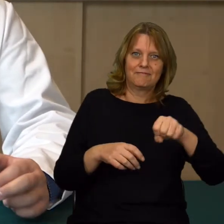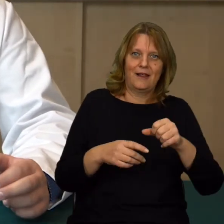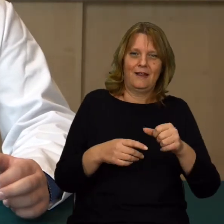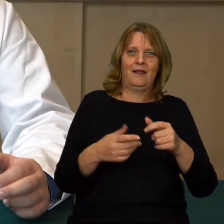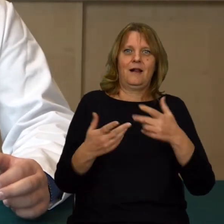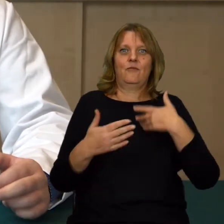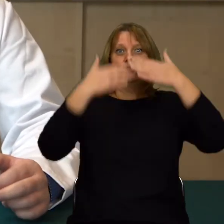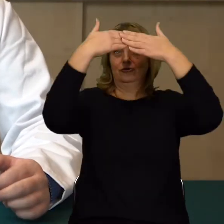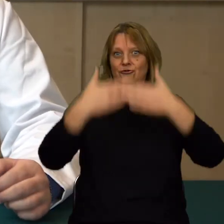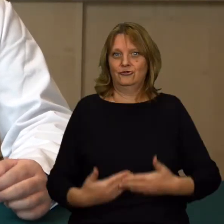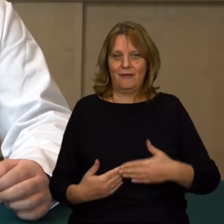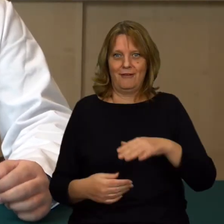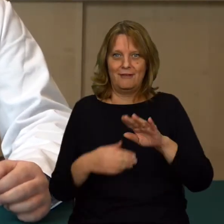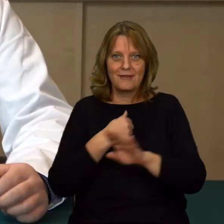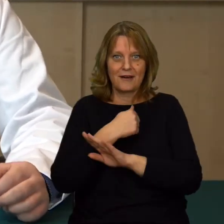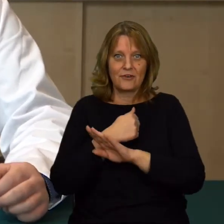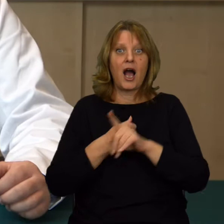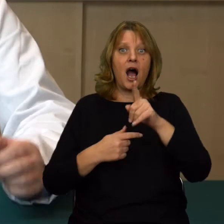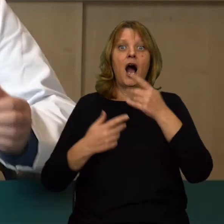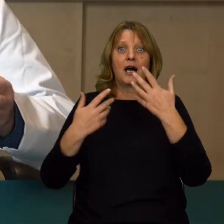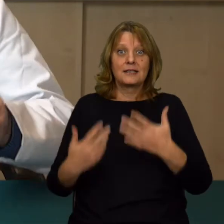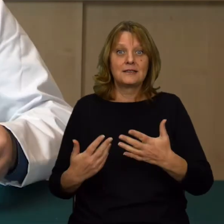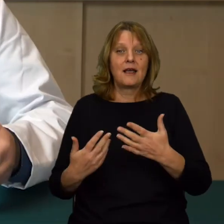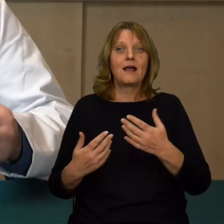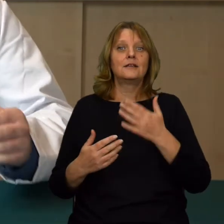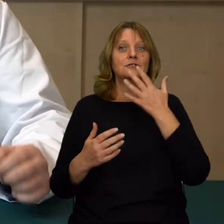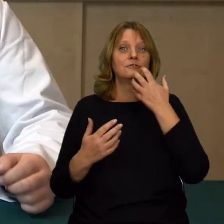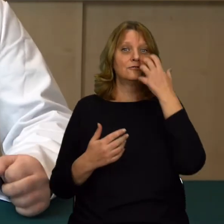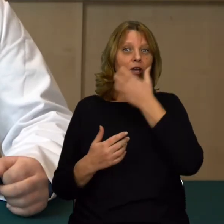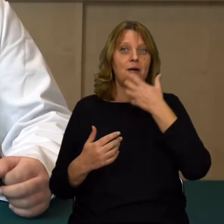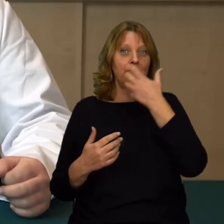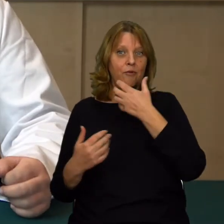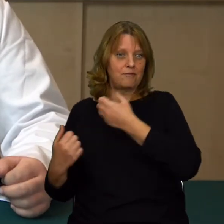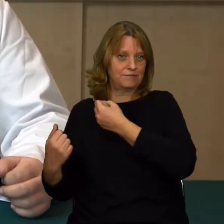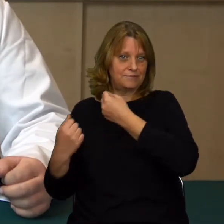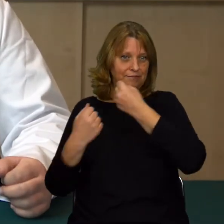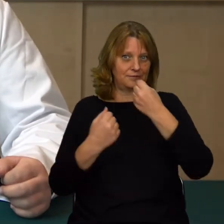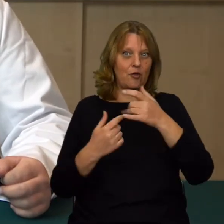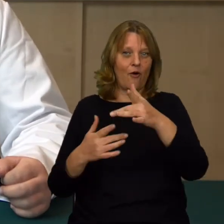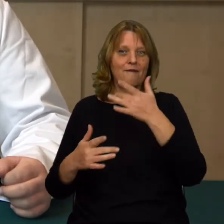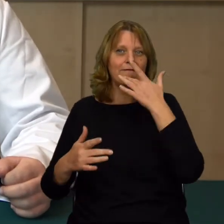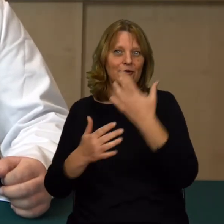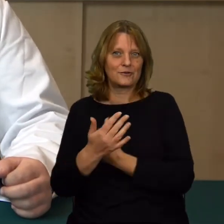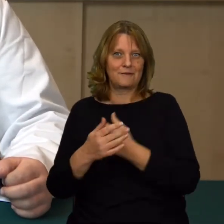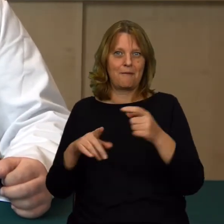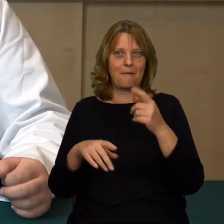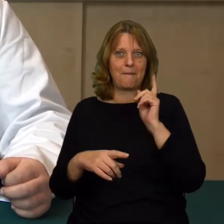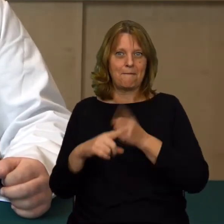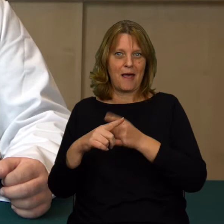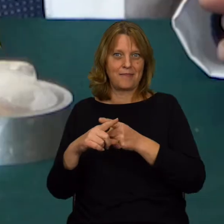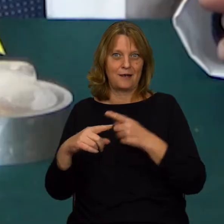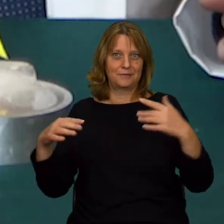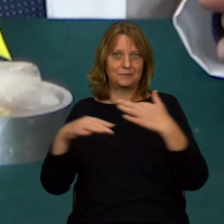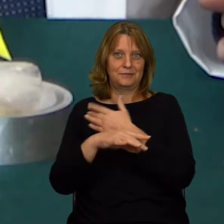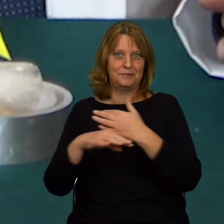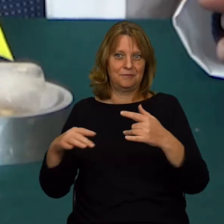jakiejś ściany drewnianej. A jeżeli chcemy przetransportować ciepło, to wykorzystamy metal, który